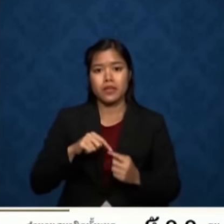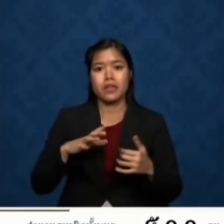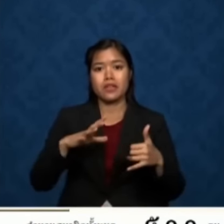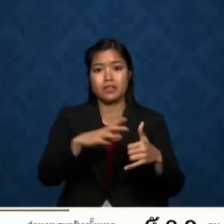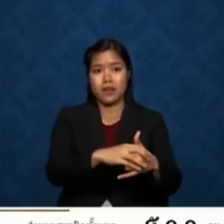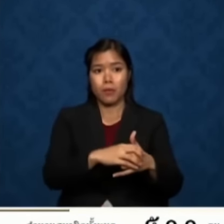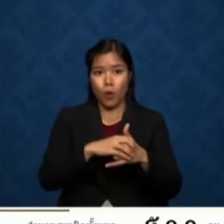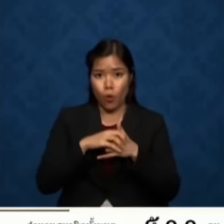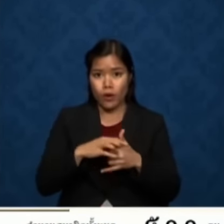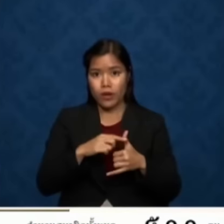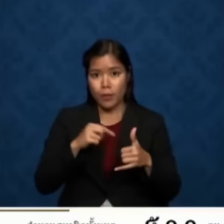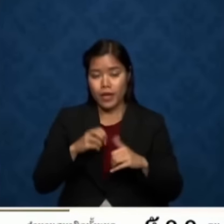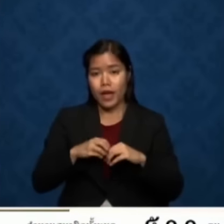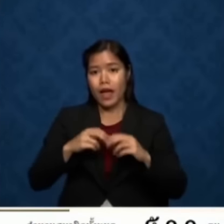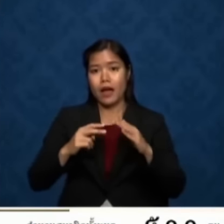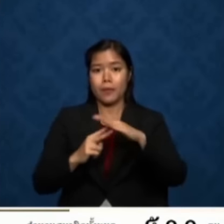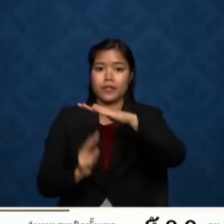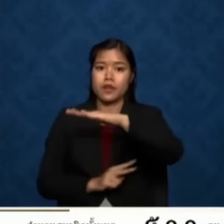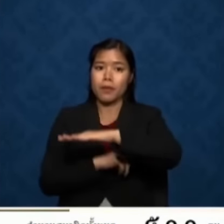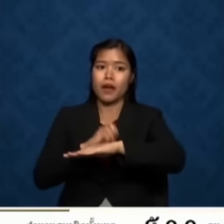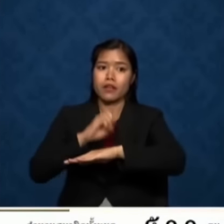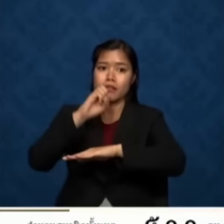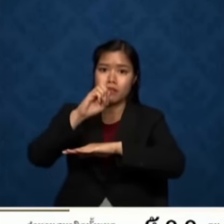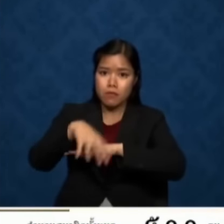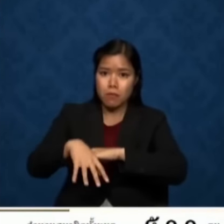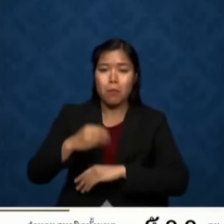อบ้านสสกมลศักดิ์ที่นั่งอยู่ข้างหลัง